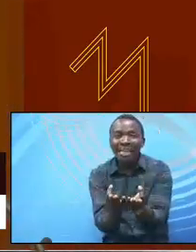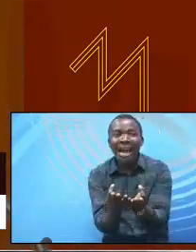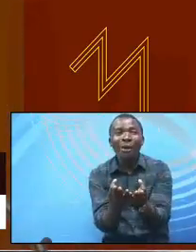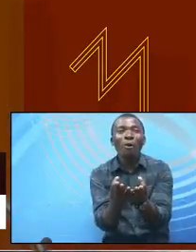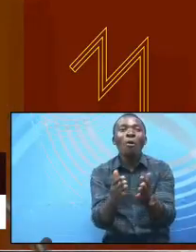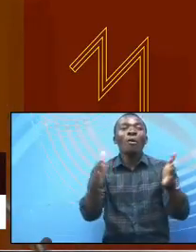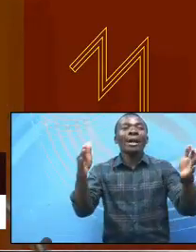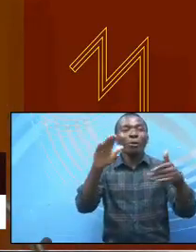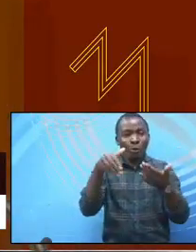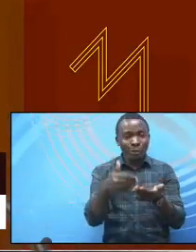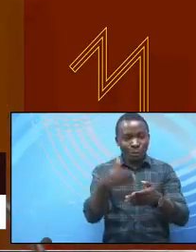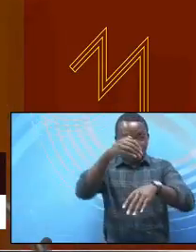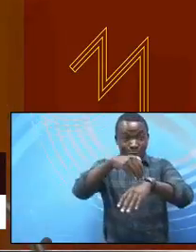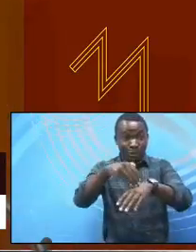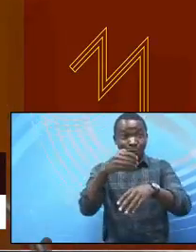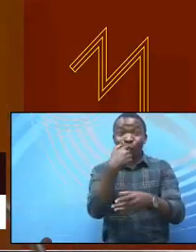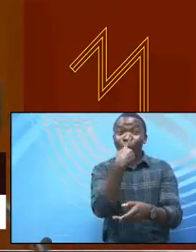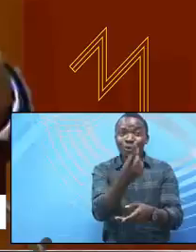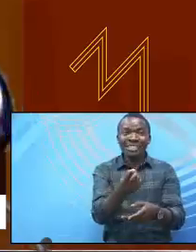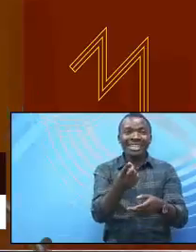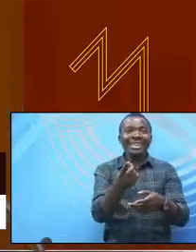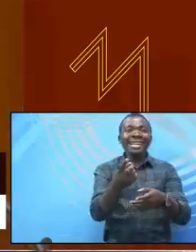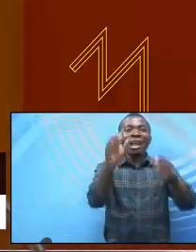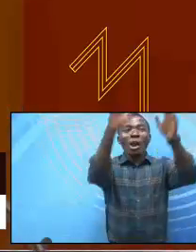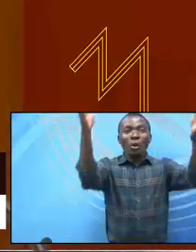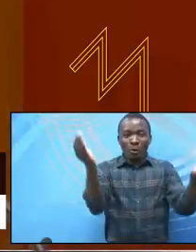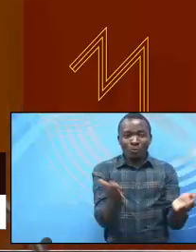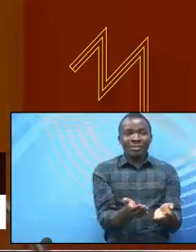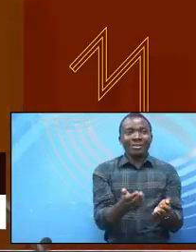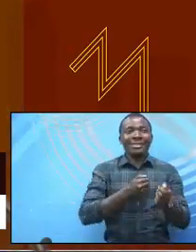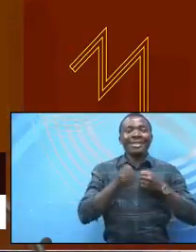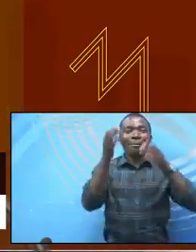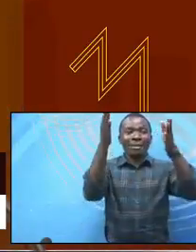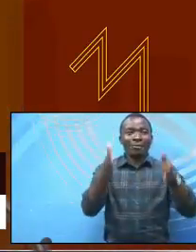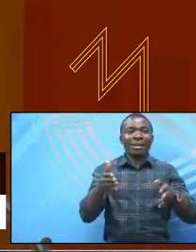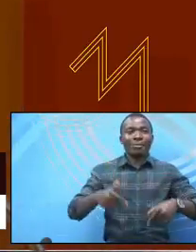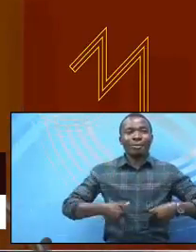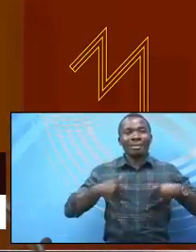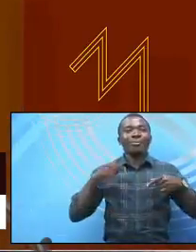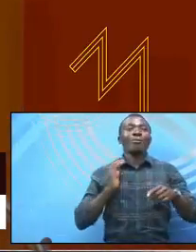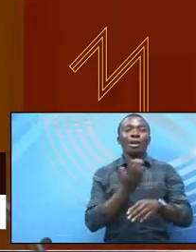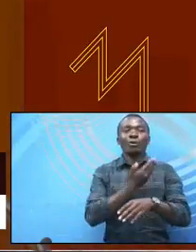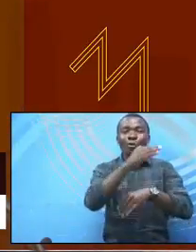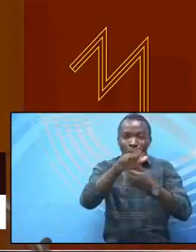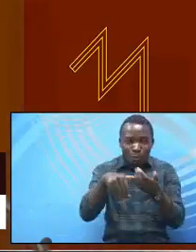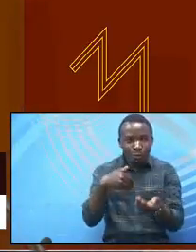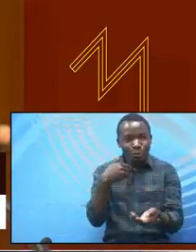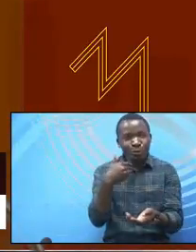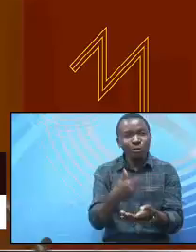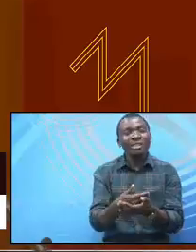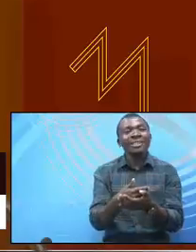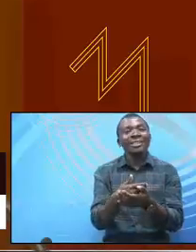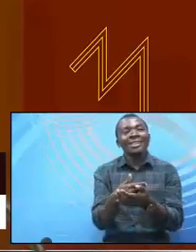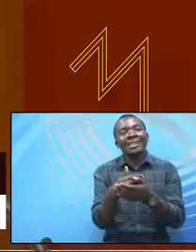mugari nawo tukavugaho tuvuze imbaga ngari y'abanyarwanda mu buzima bwacu bwose mu buzima bw'igihugu byaba